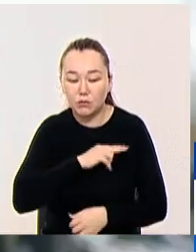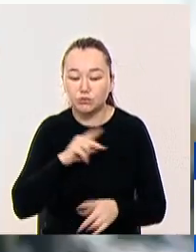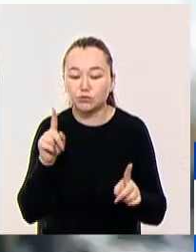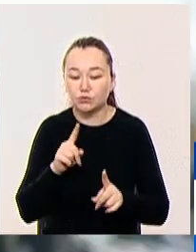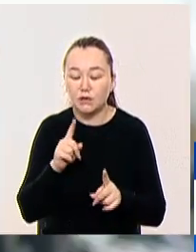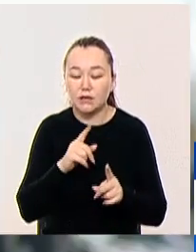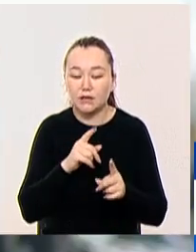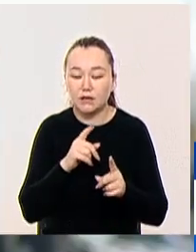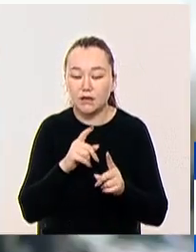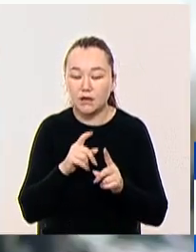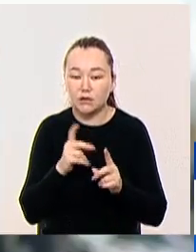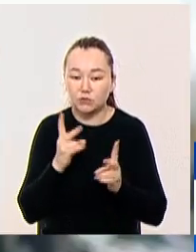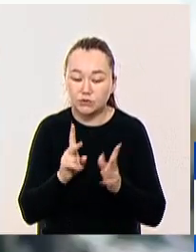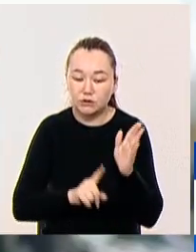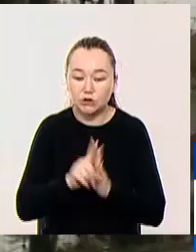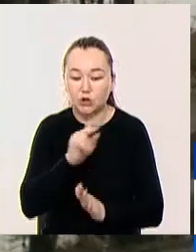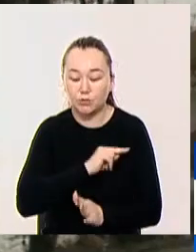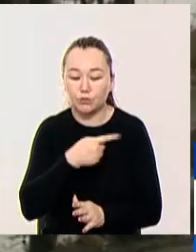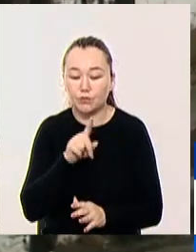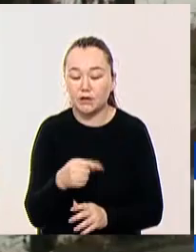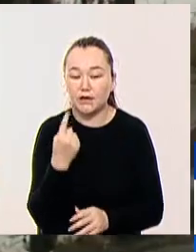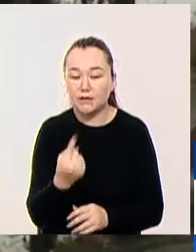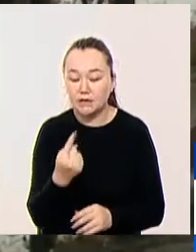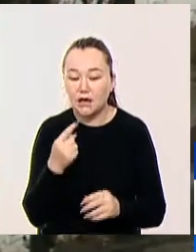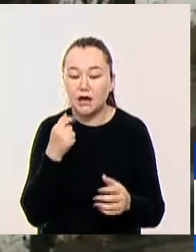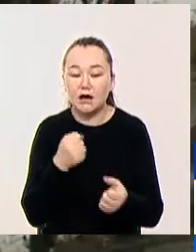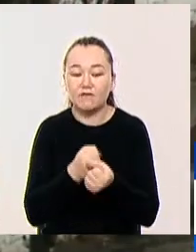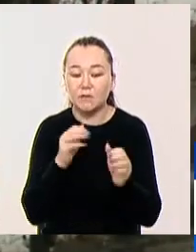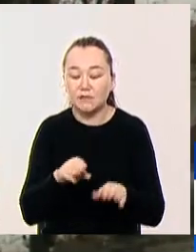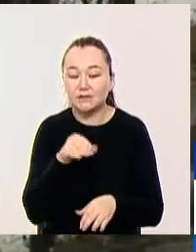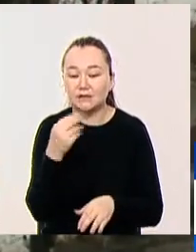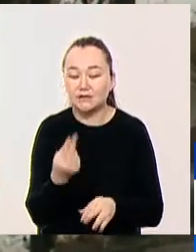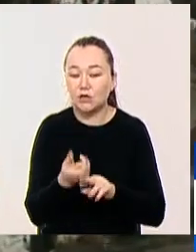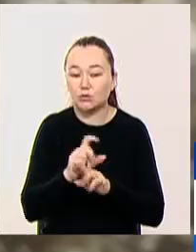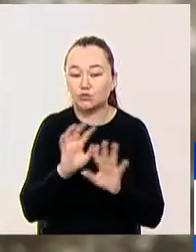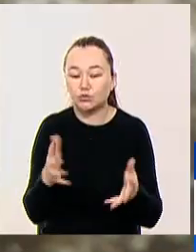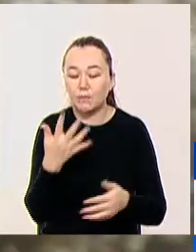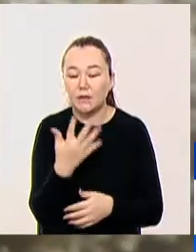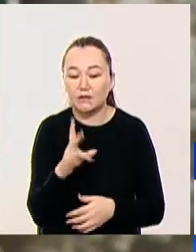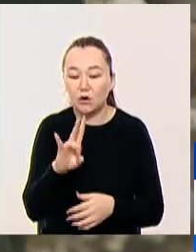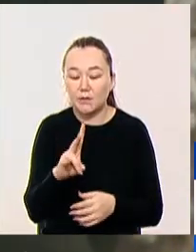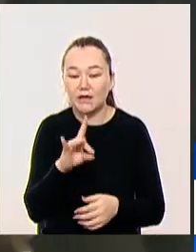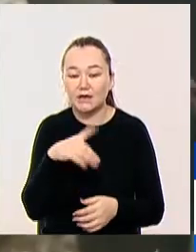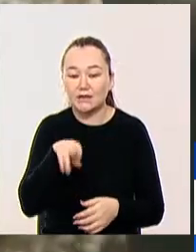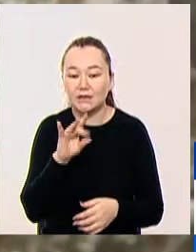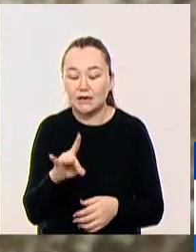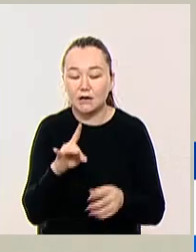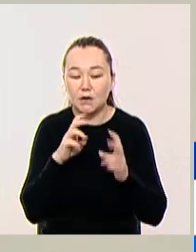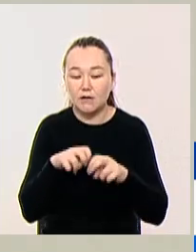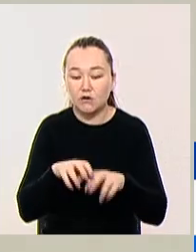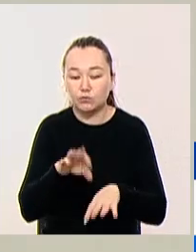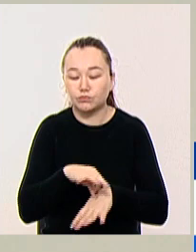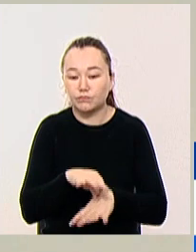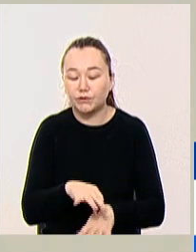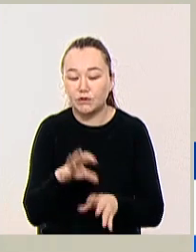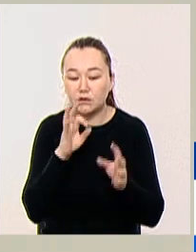чтобы запустить котел номер 1. По факту аварии на ТЭЦ, которая произошла 5 ноября, в Риддере ведется проверка. Рассматривается